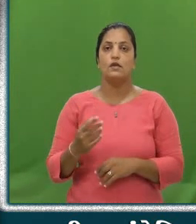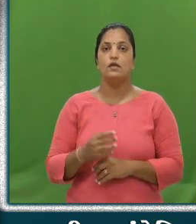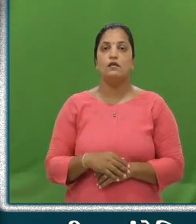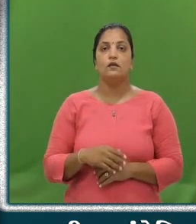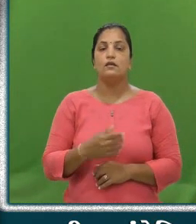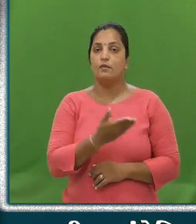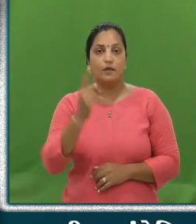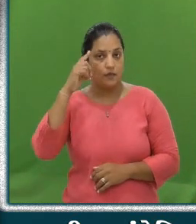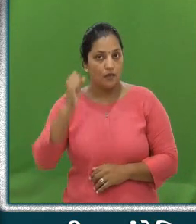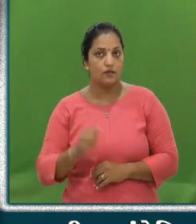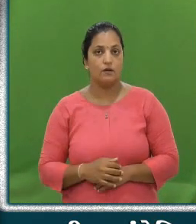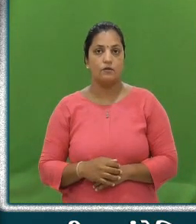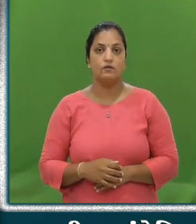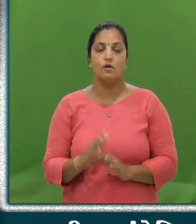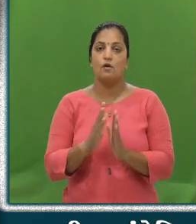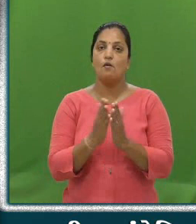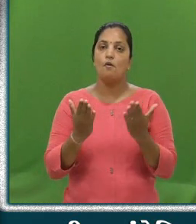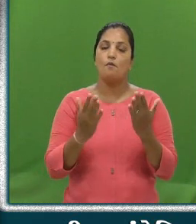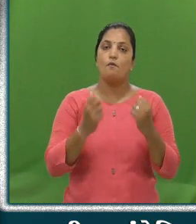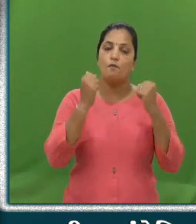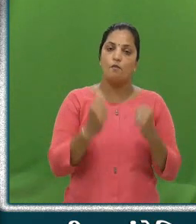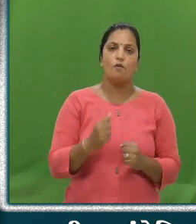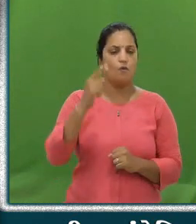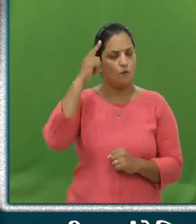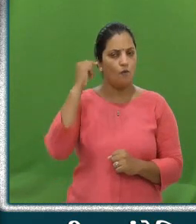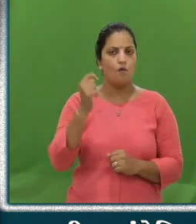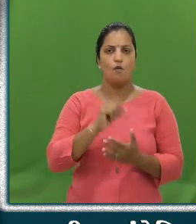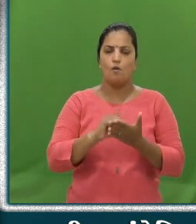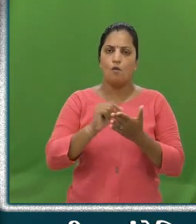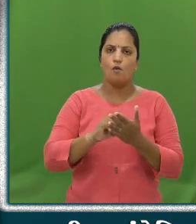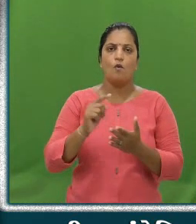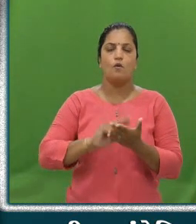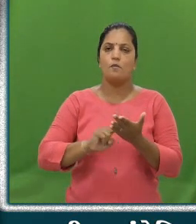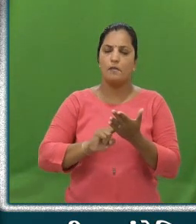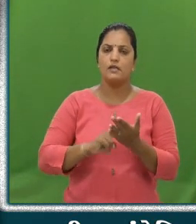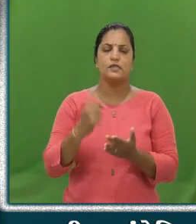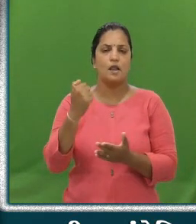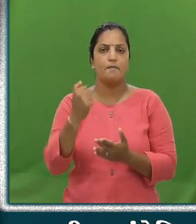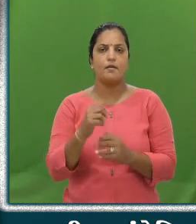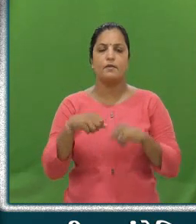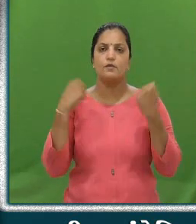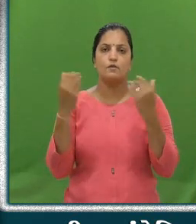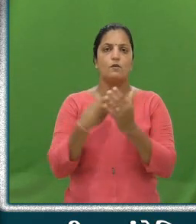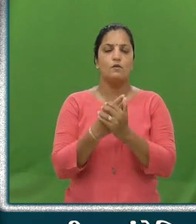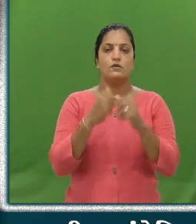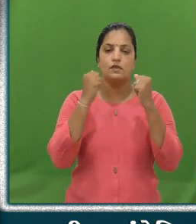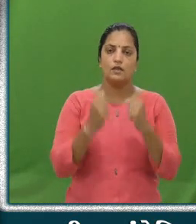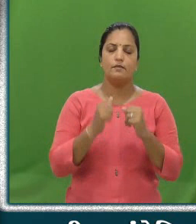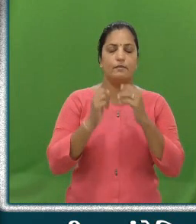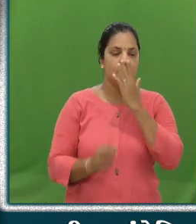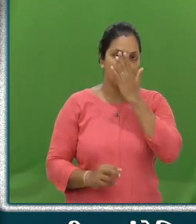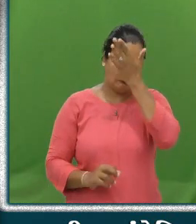રાખવાનું છે કે તમારે પાઠ્યપુસ્તક, પેન્સિલ, રબર જે અત્યાધિક જે સાધનો જે છે એને તમારે તમારી પાસે